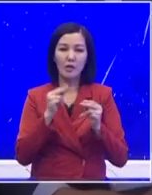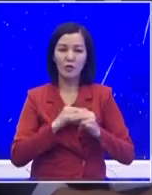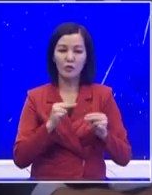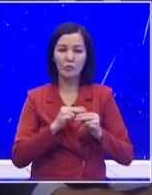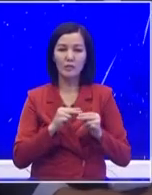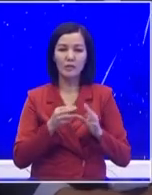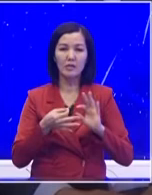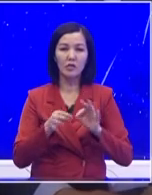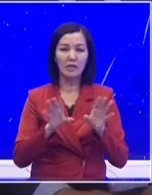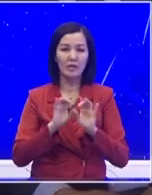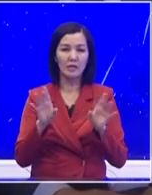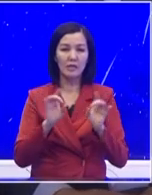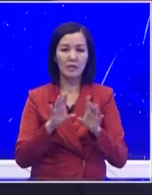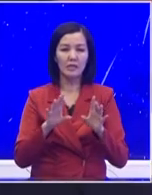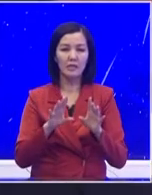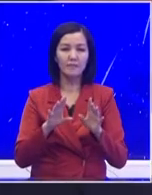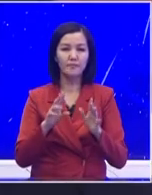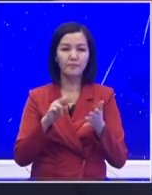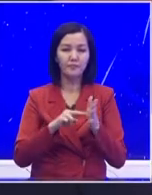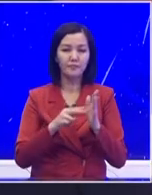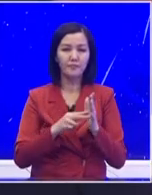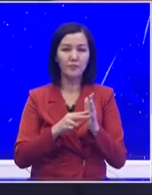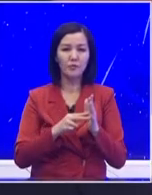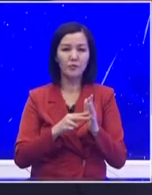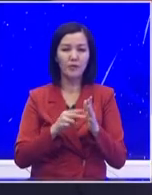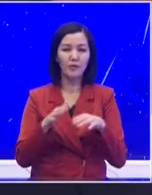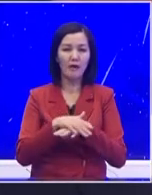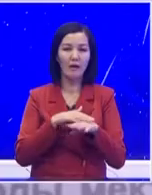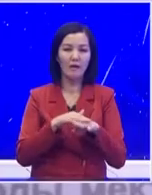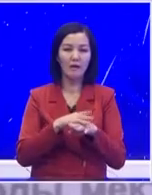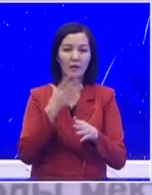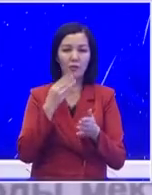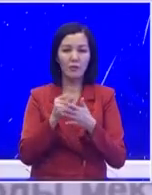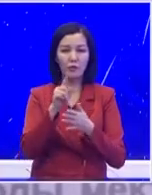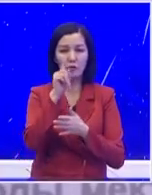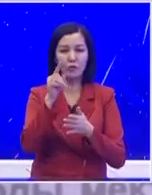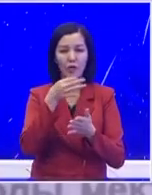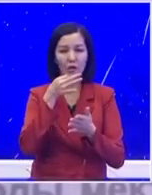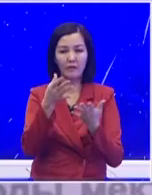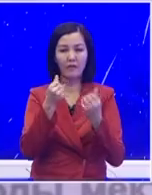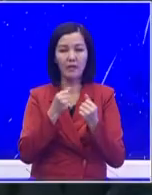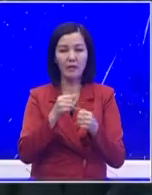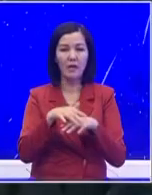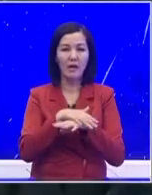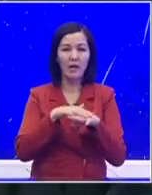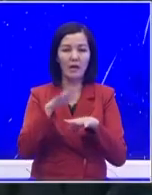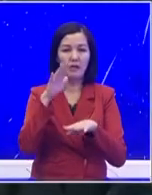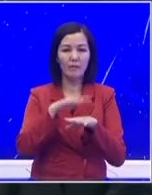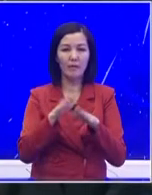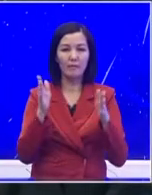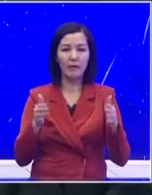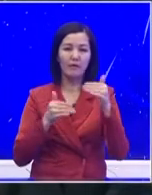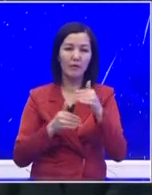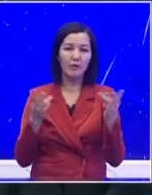жоспарды бағдарлап болған соң, тұрғындар да көкейдегі сауалын қоюға кезек алды. Әуелі ауданға Халық банкінің банкоматы қойылса,